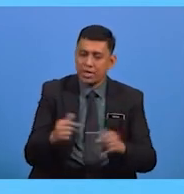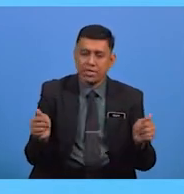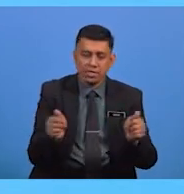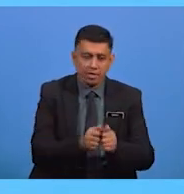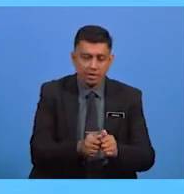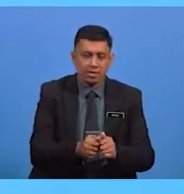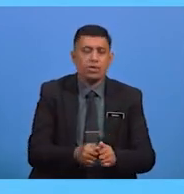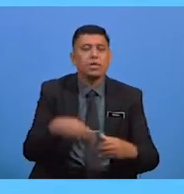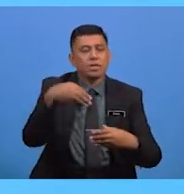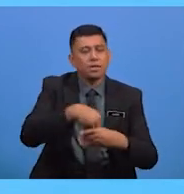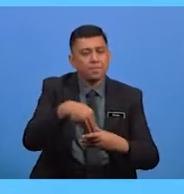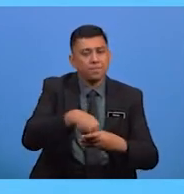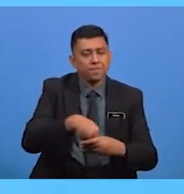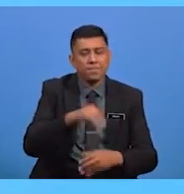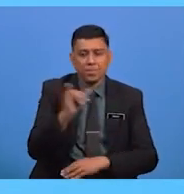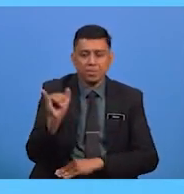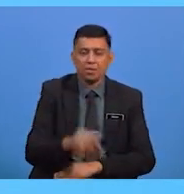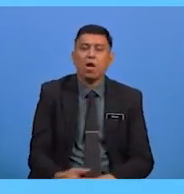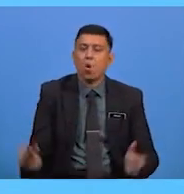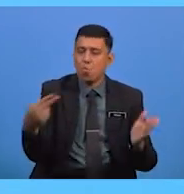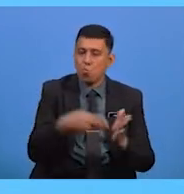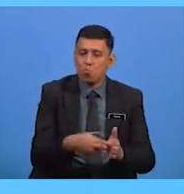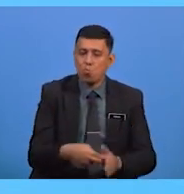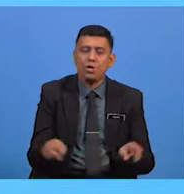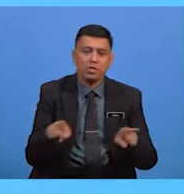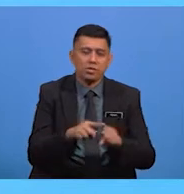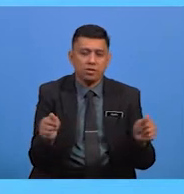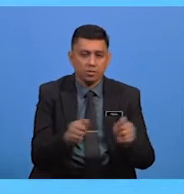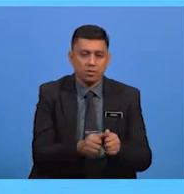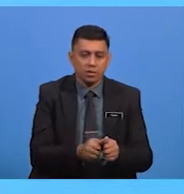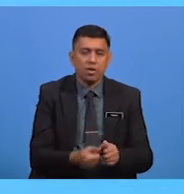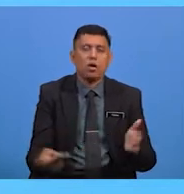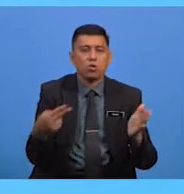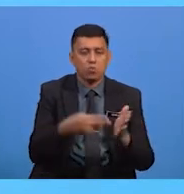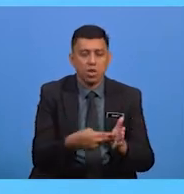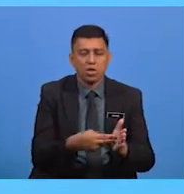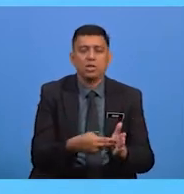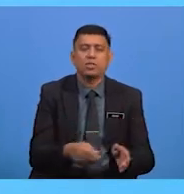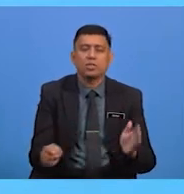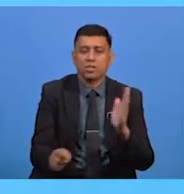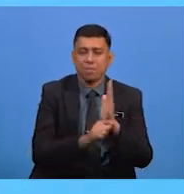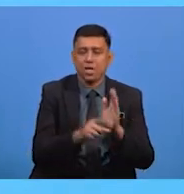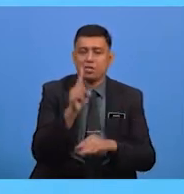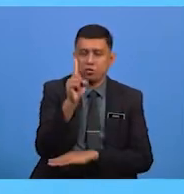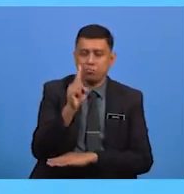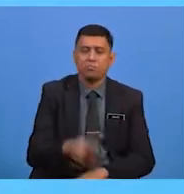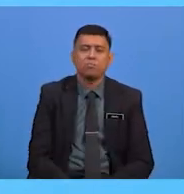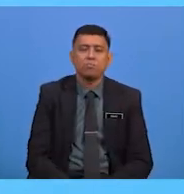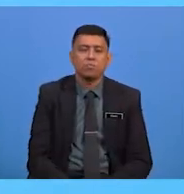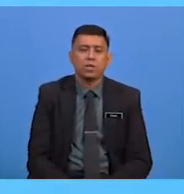dengan penyataan di dalamnya iaitu ulang sama dengan ulang tambah satu.